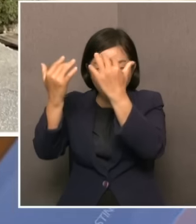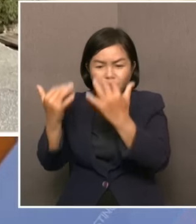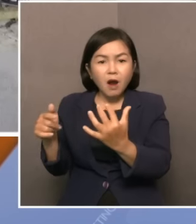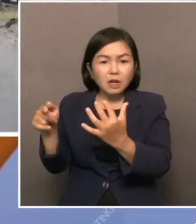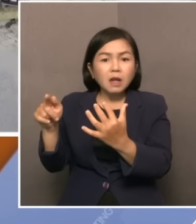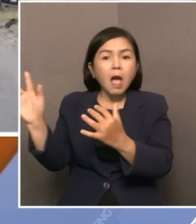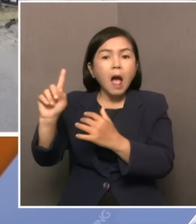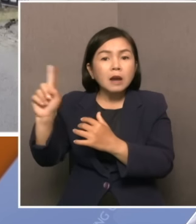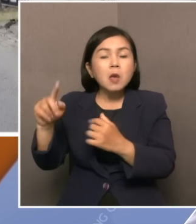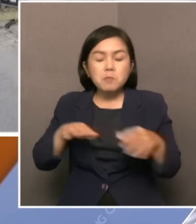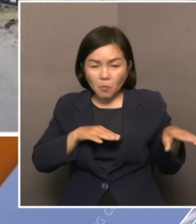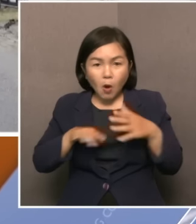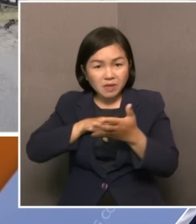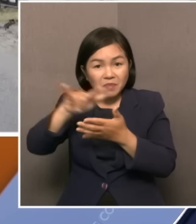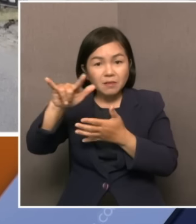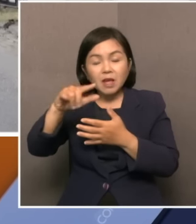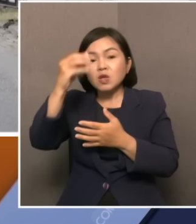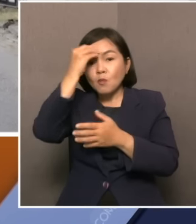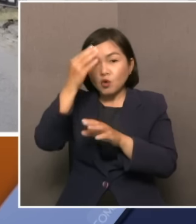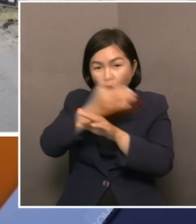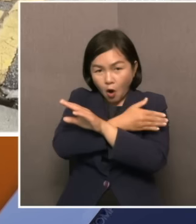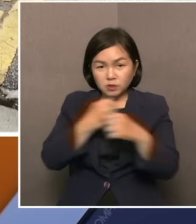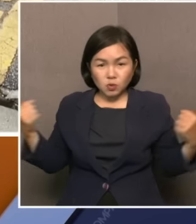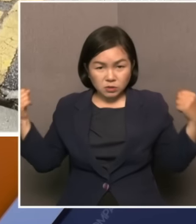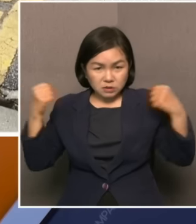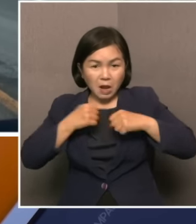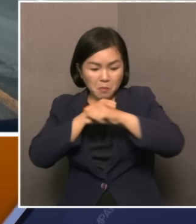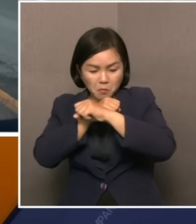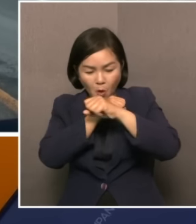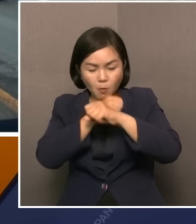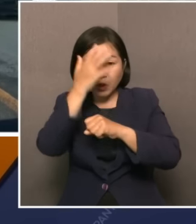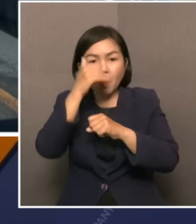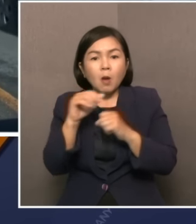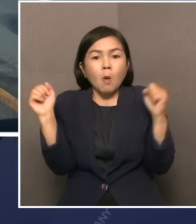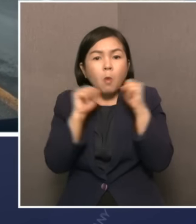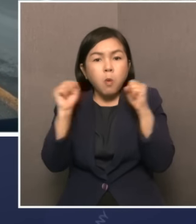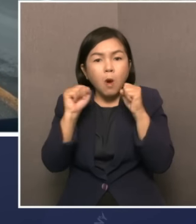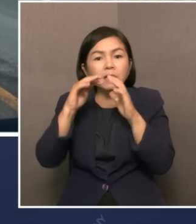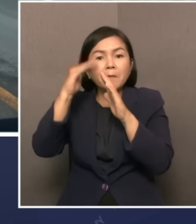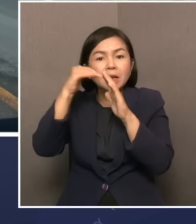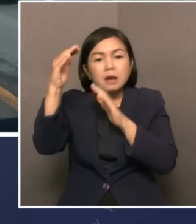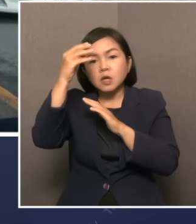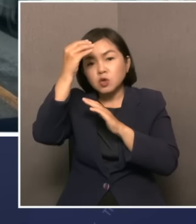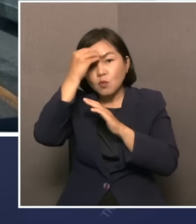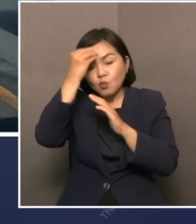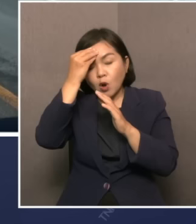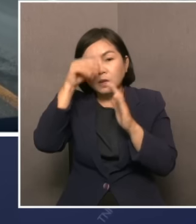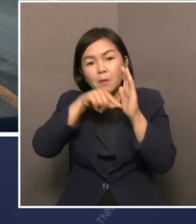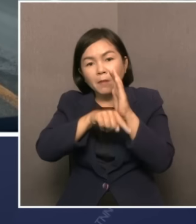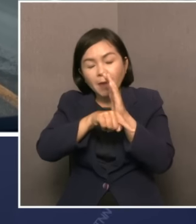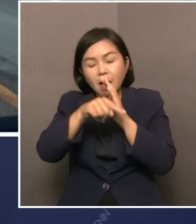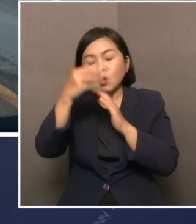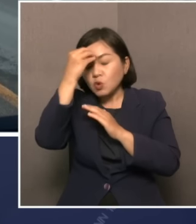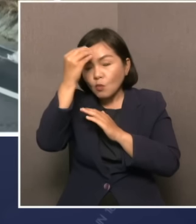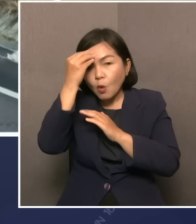ต้องพกพาเสื้อกันหนาวหนาๆไปเลยนะครับเพราะว่าตอนนี้มวลอากาศเย็นได้ถล่มทางภาคเหนือแล้วก็ตะวันออกของญี่ปุ่นอย่างเกาะฮอกไกโดเนี่ยติด